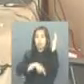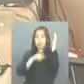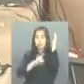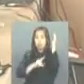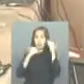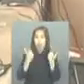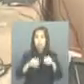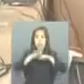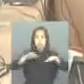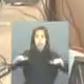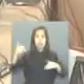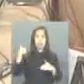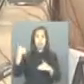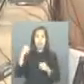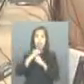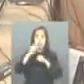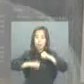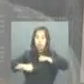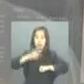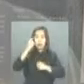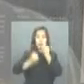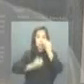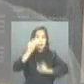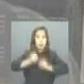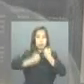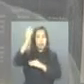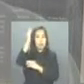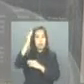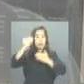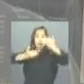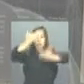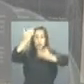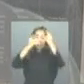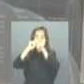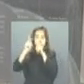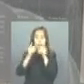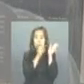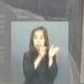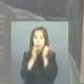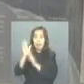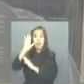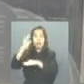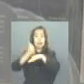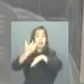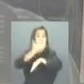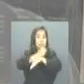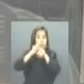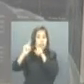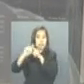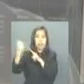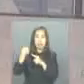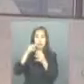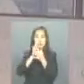คอยรายงานบรรยากาศความเห็นจากเครือข่ายต่างๆรวมถึงนโยบายแต่ละด้านที่เหล่าพรรคการเมืองนำเสนอเพื่อช่วยเป็นข้อมูลใน